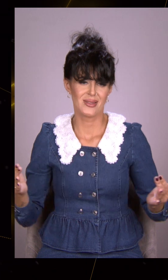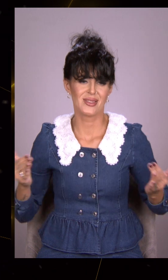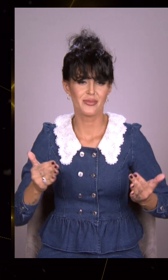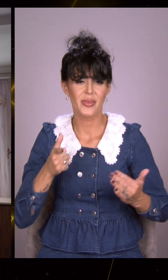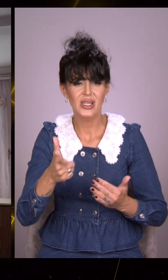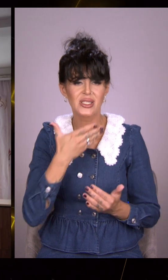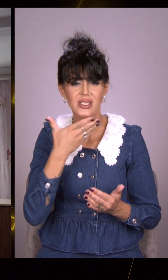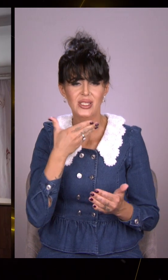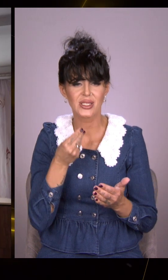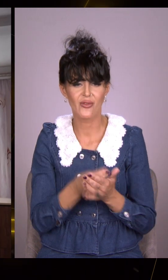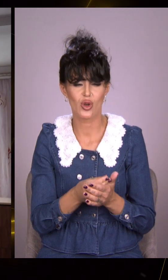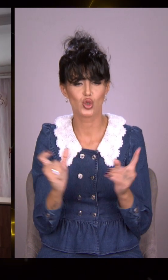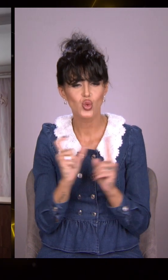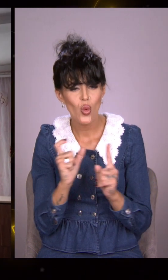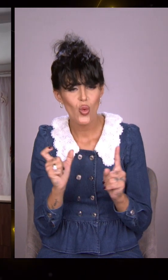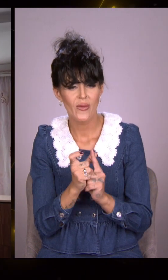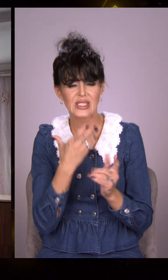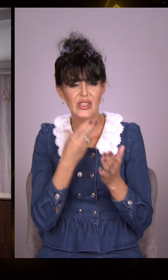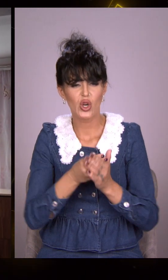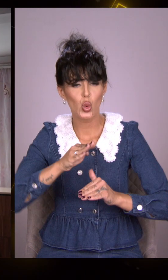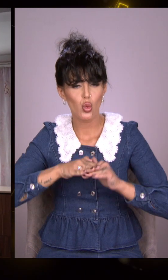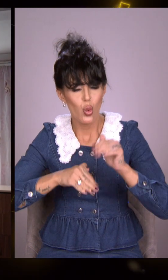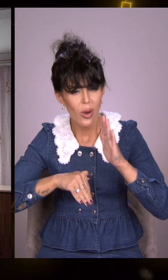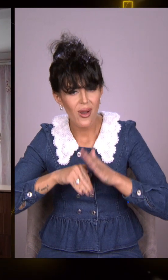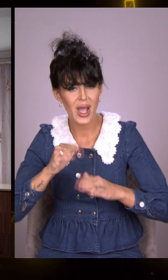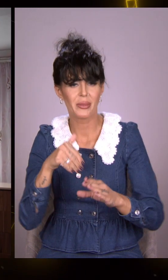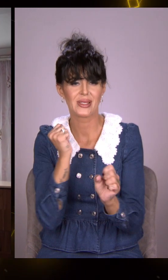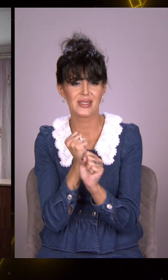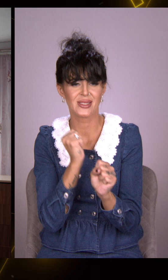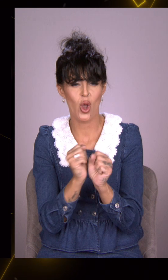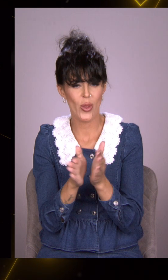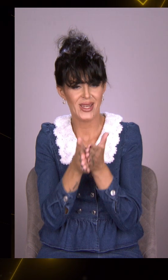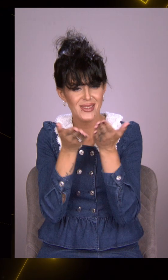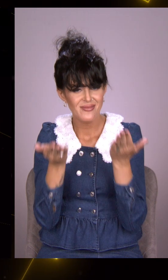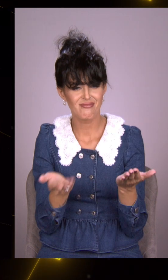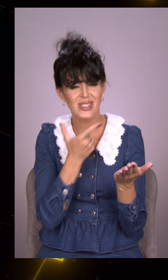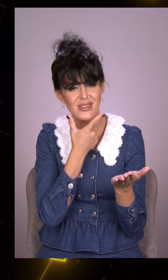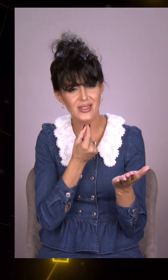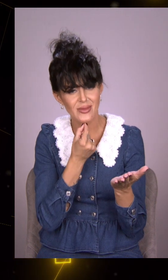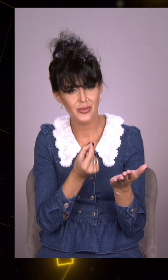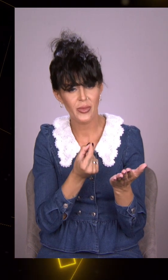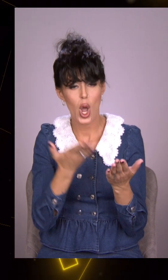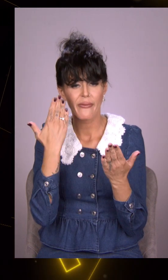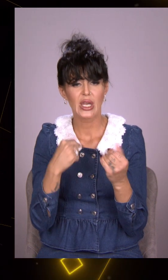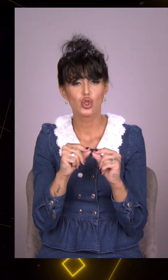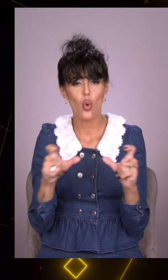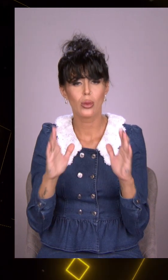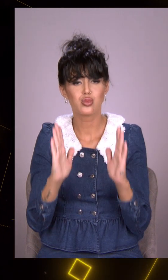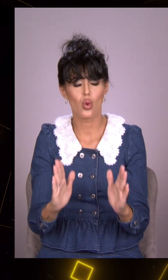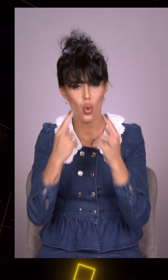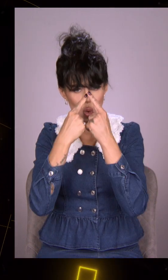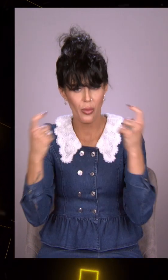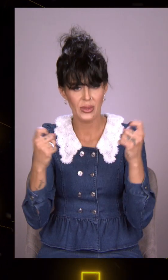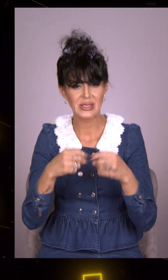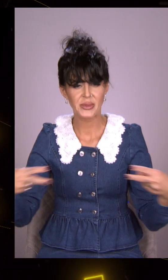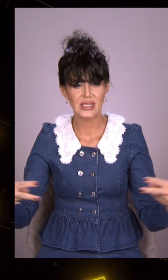своїми словами, своїми руками нам робила відкритки. Коли у школу об'явили, що буде гурток